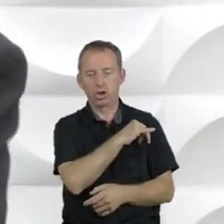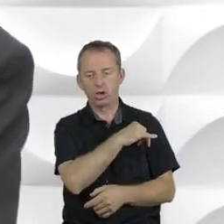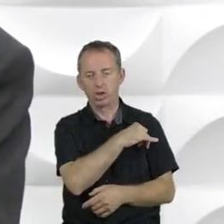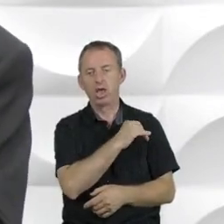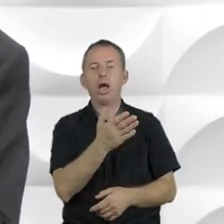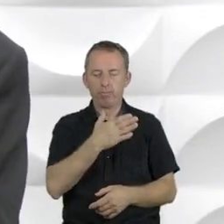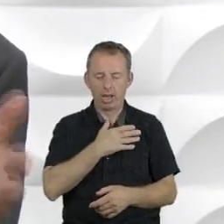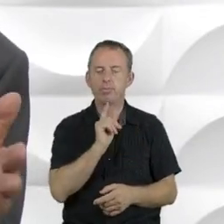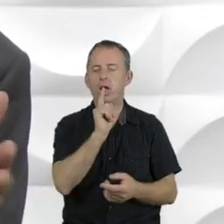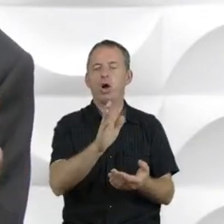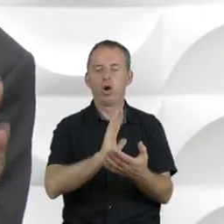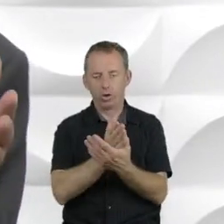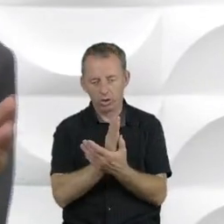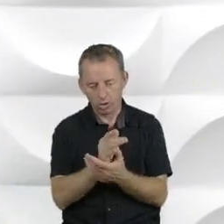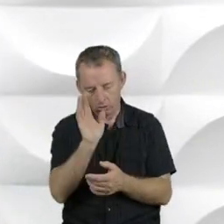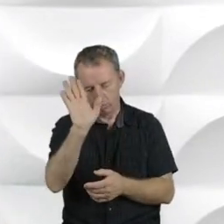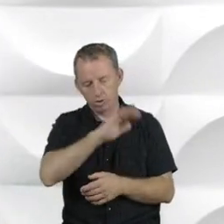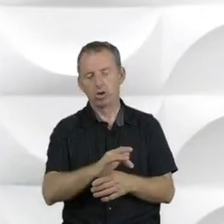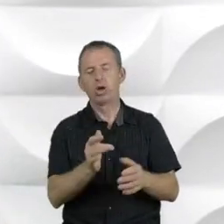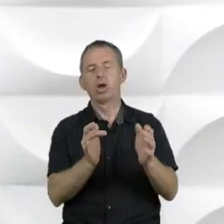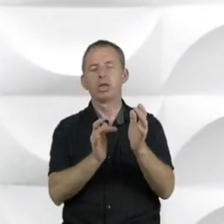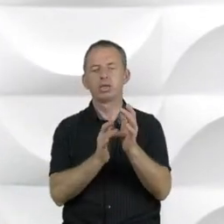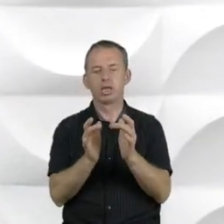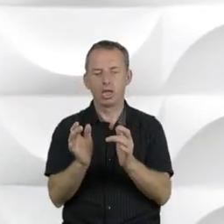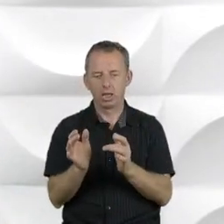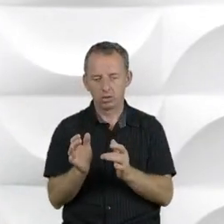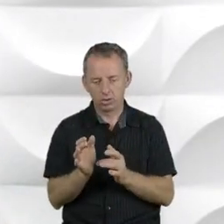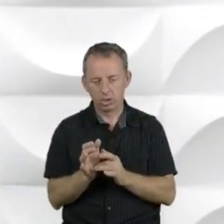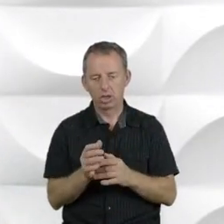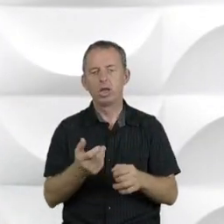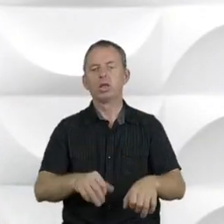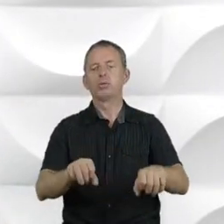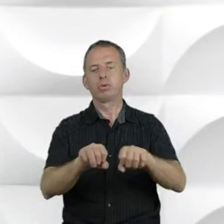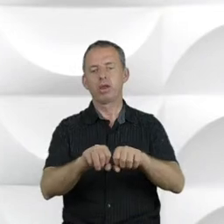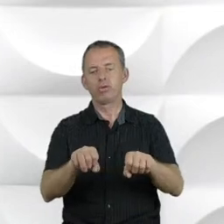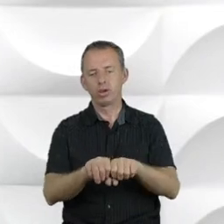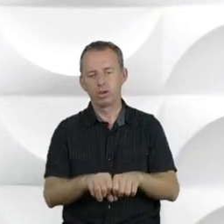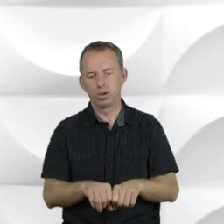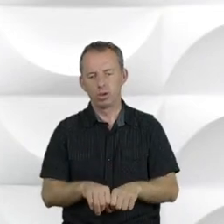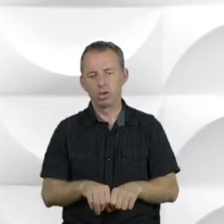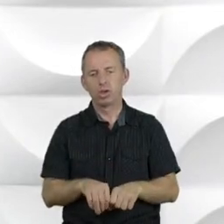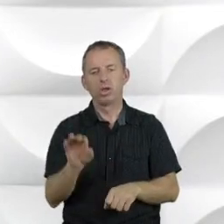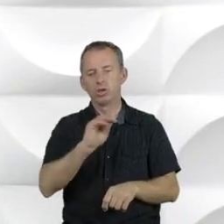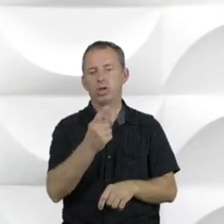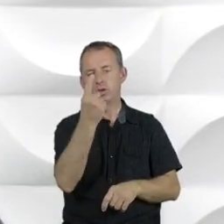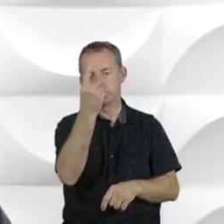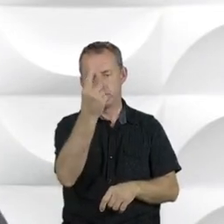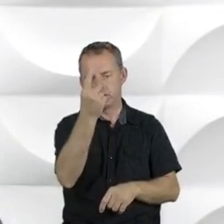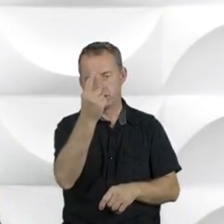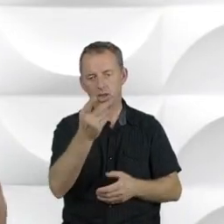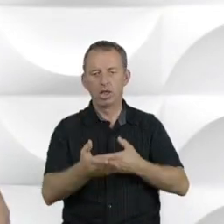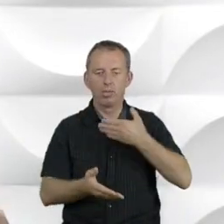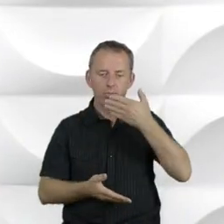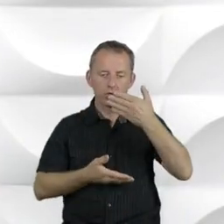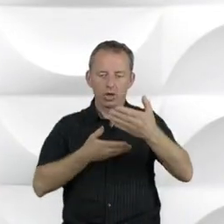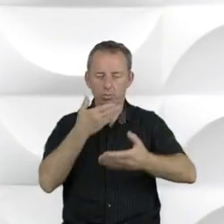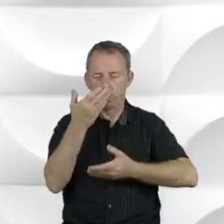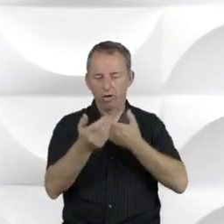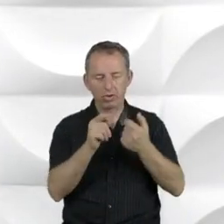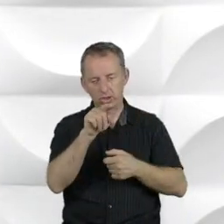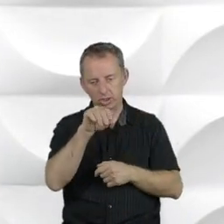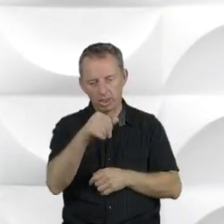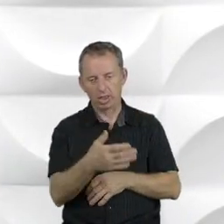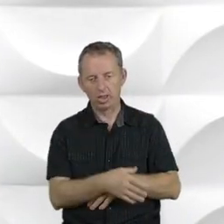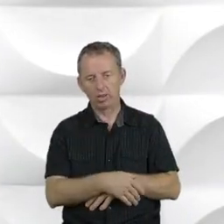mamy orędownika u Boga, Jezusa Chrystusa Sprawiedliwego. I jeszcze jedno przemawiało za tym, aby